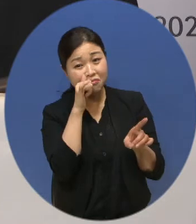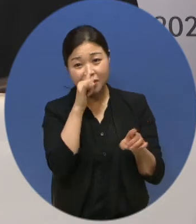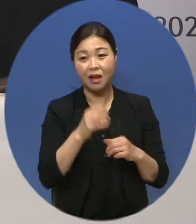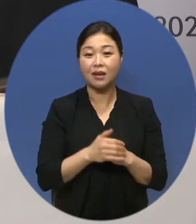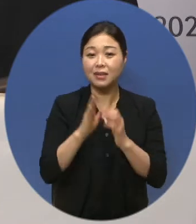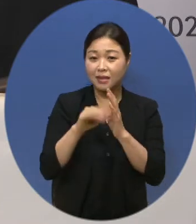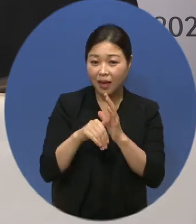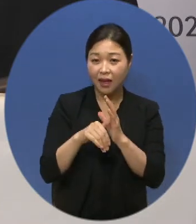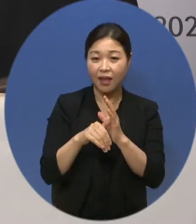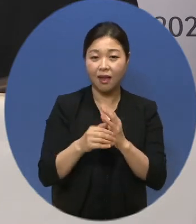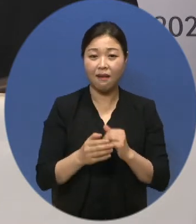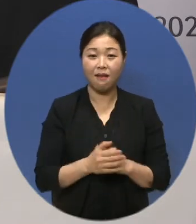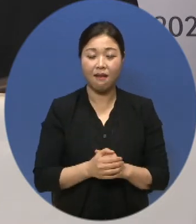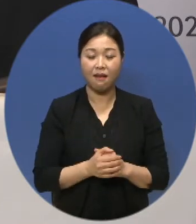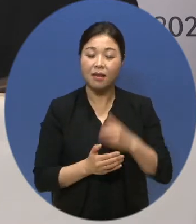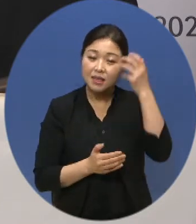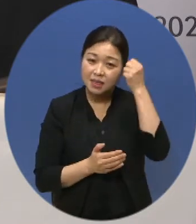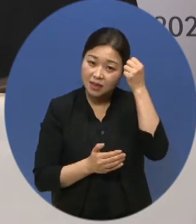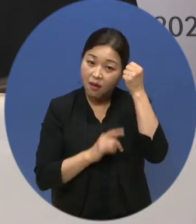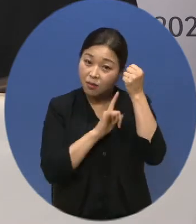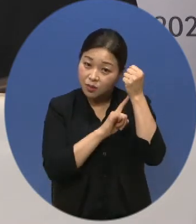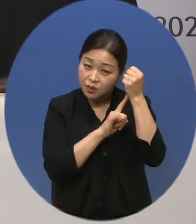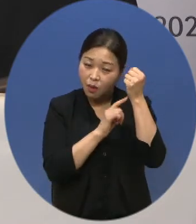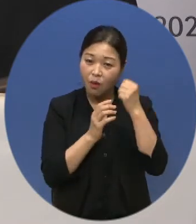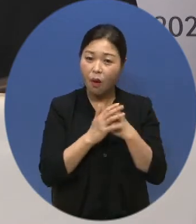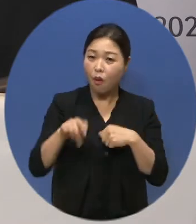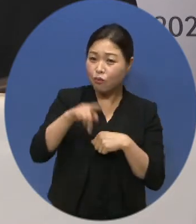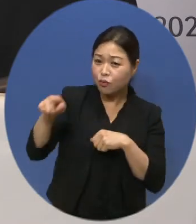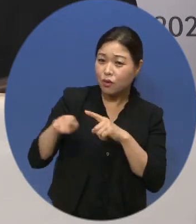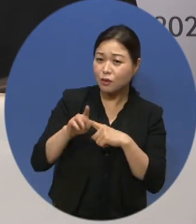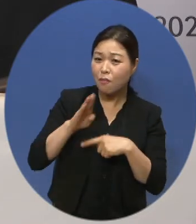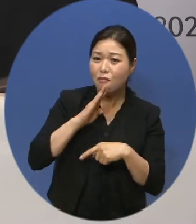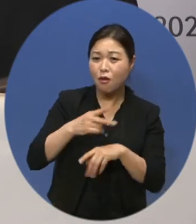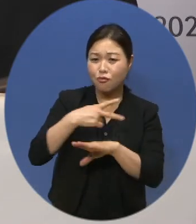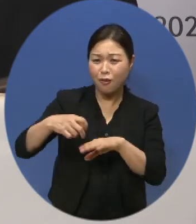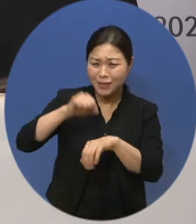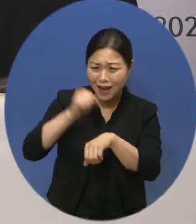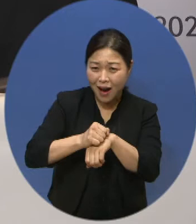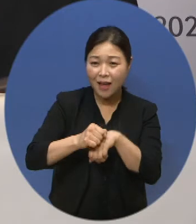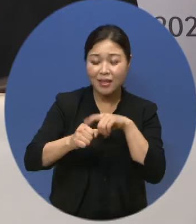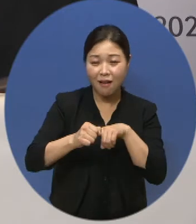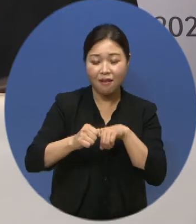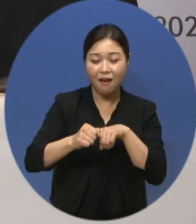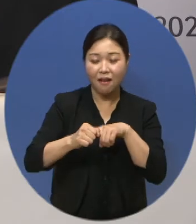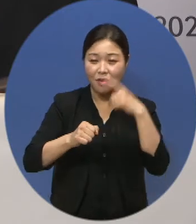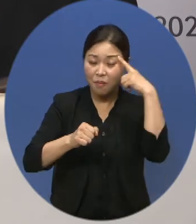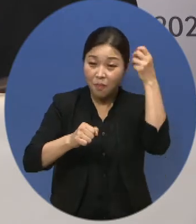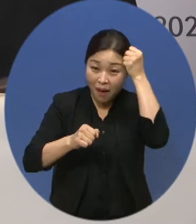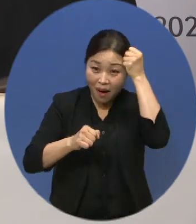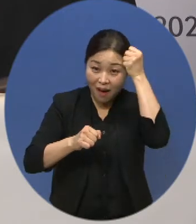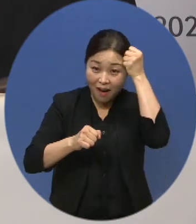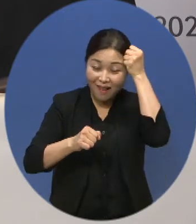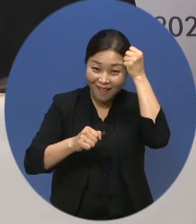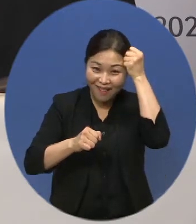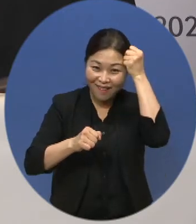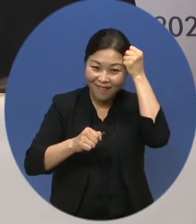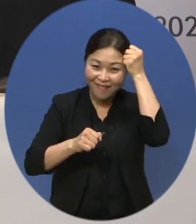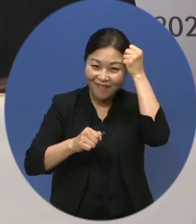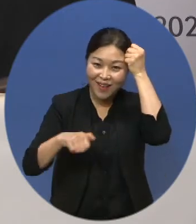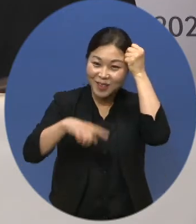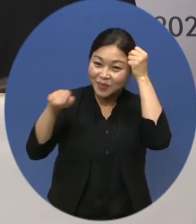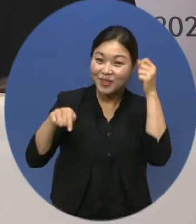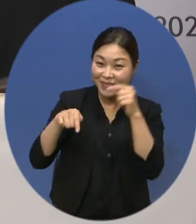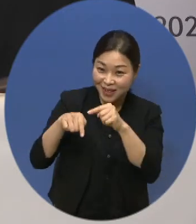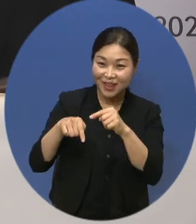그때의 어떤 기억 때문에 그분들이 정말 수영을 잘한다라는 게 제 머릿속에 좀 있었던 거죠. 아하. 그리고